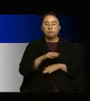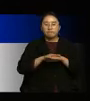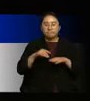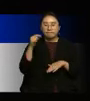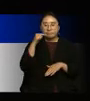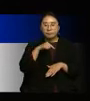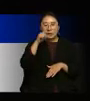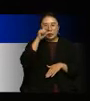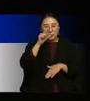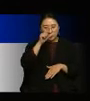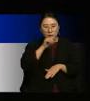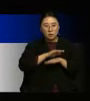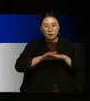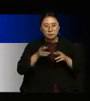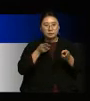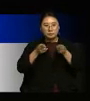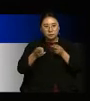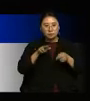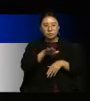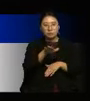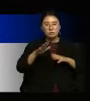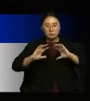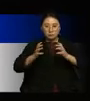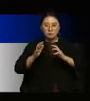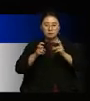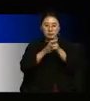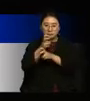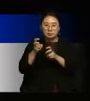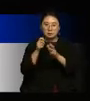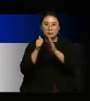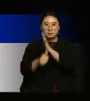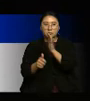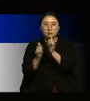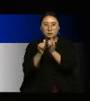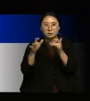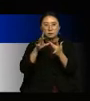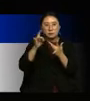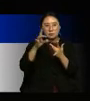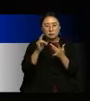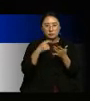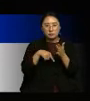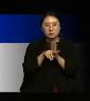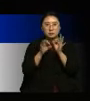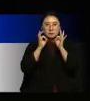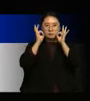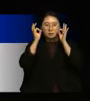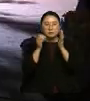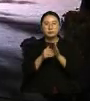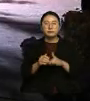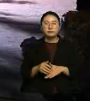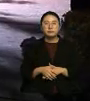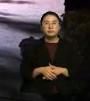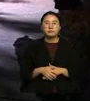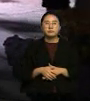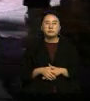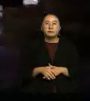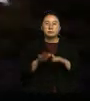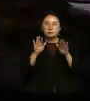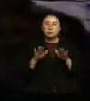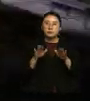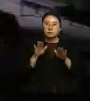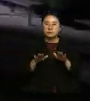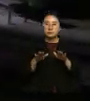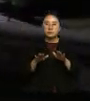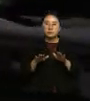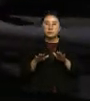공간과 잘 어울리면서도 또 우리나라에서 가장 대표적인 미디어 아트 작가들을 선발하기 위해서 노력을 했습니다. 이번 미디어